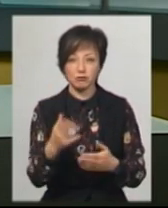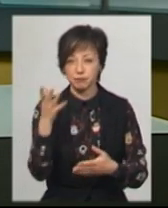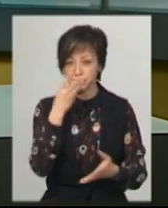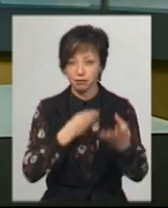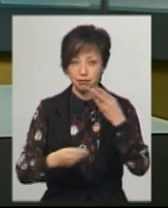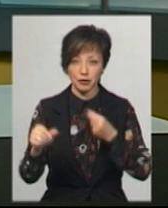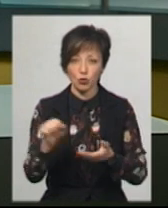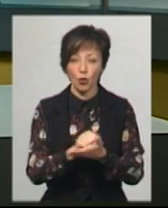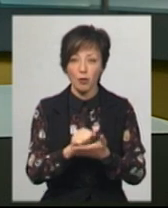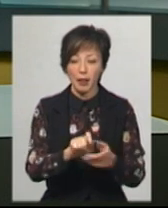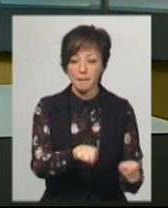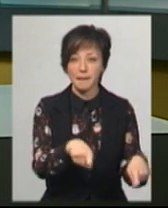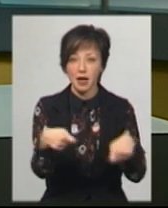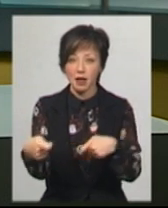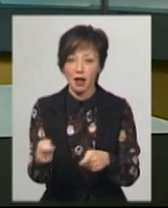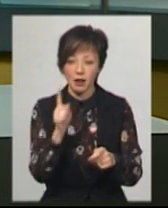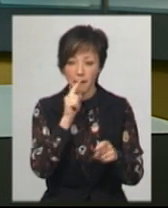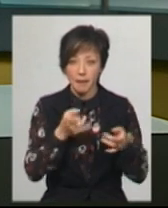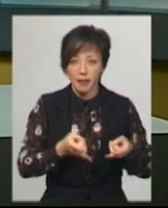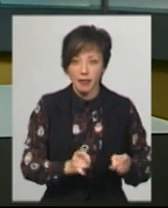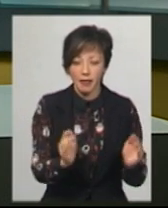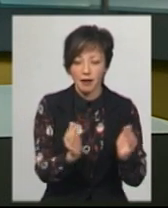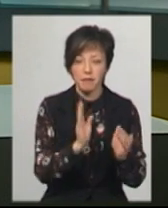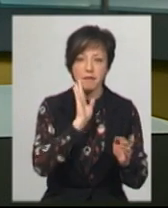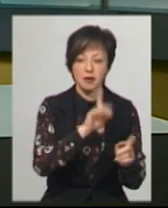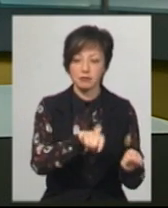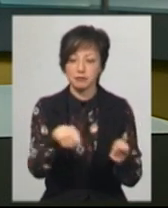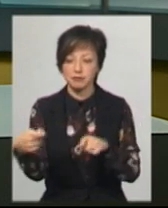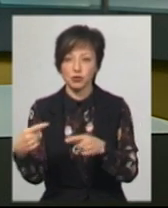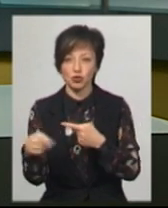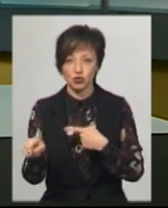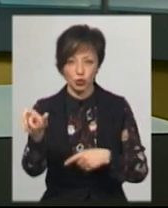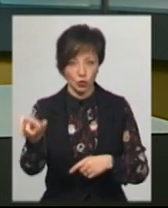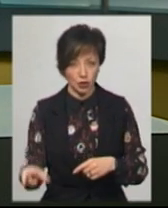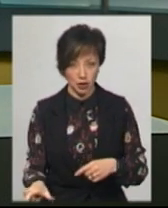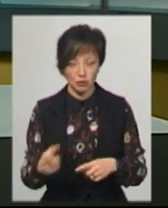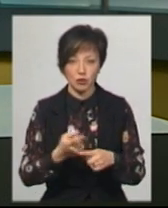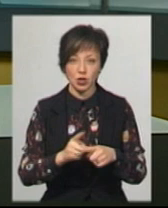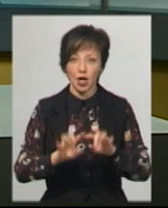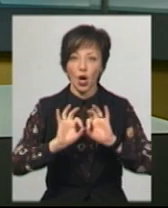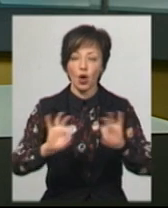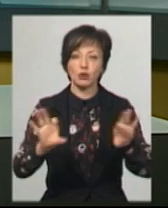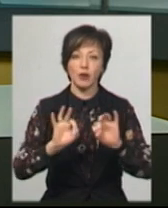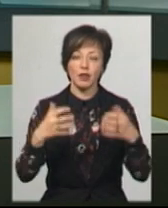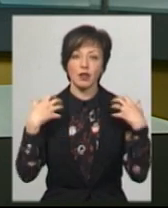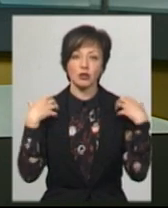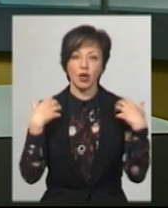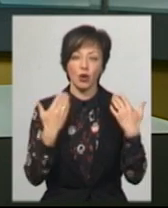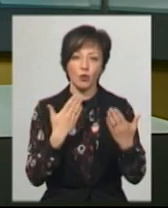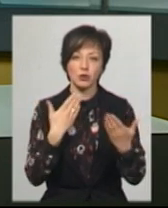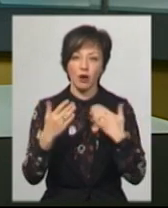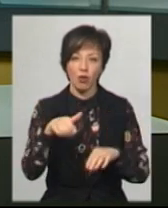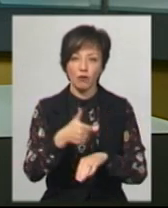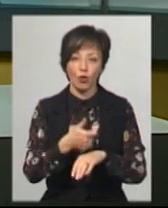аби передати новонароджену дитину від біологічної матері іншій особі. Про це Суспільному розповіла начальниця сектору